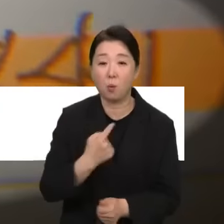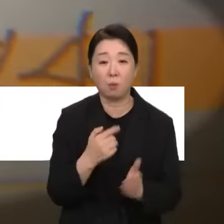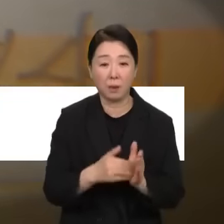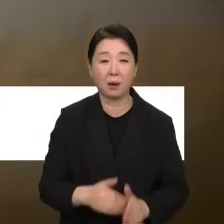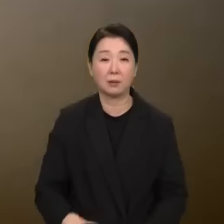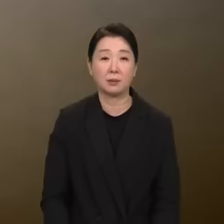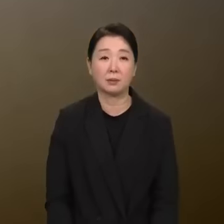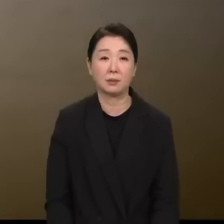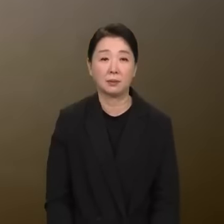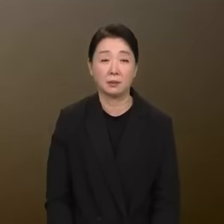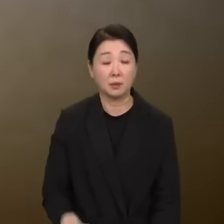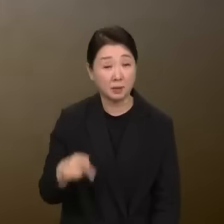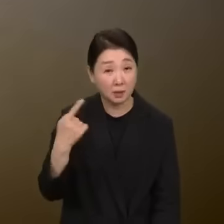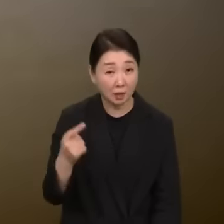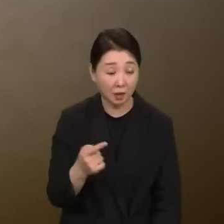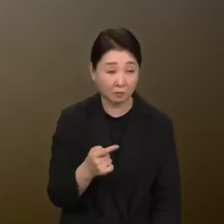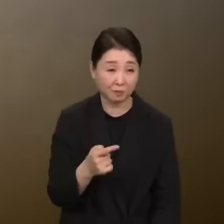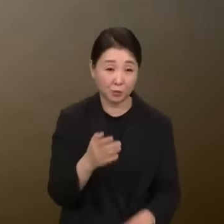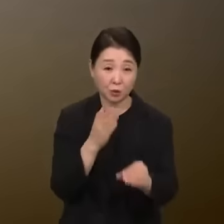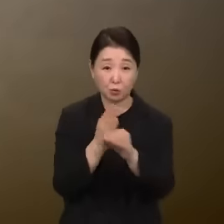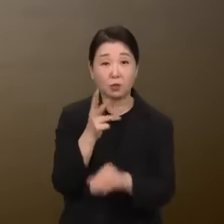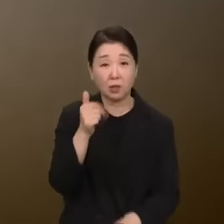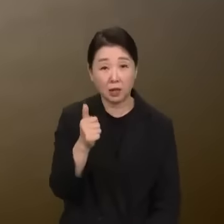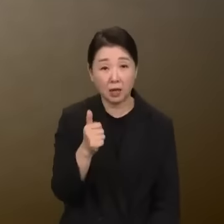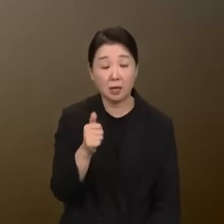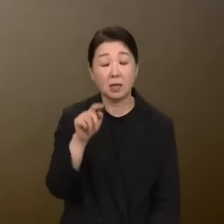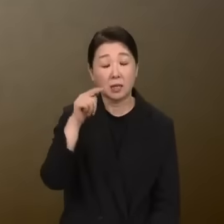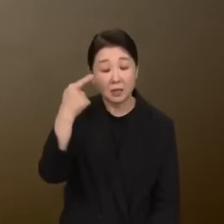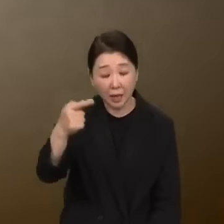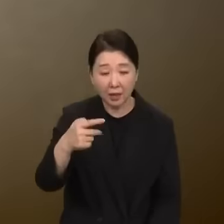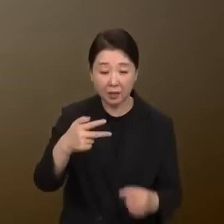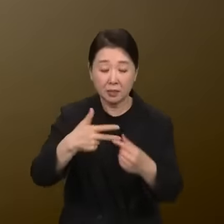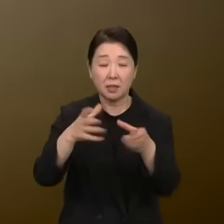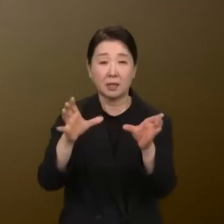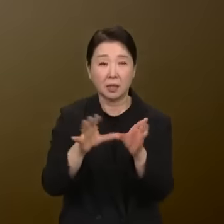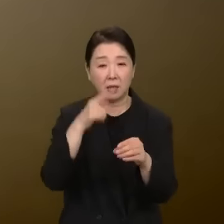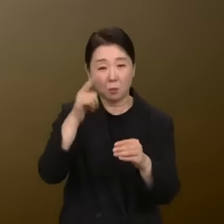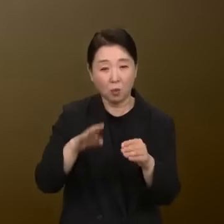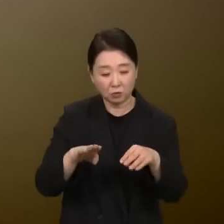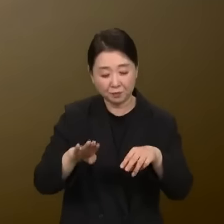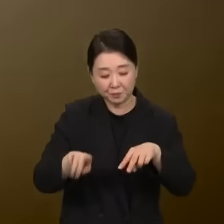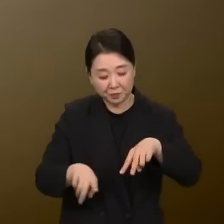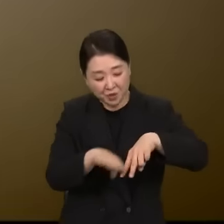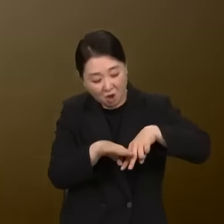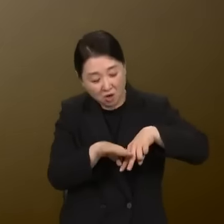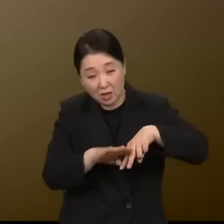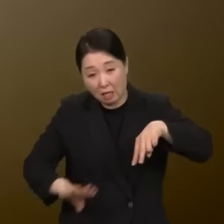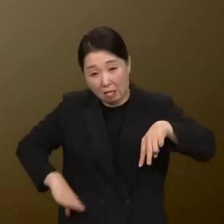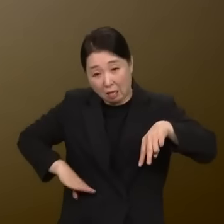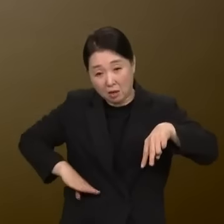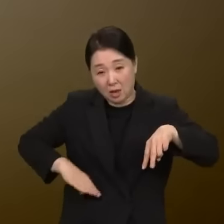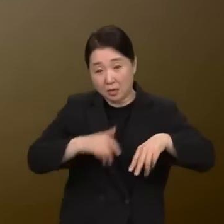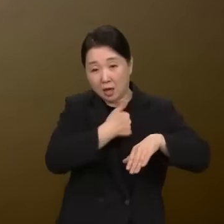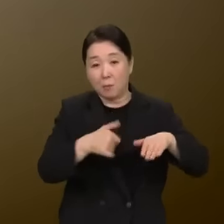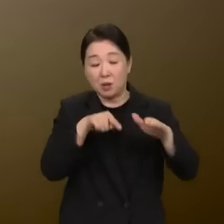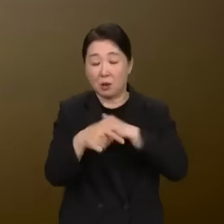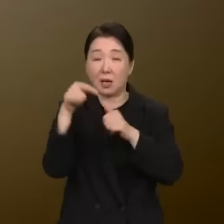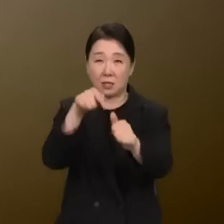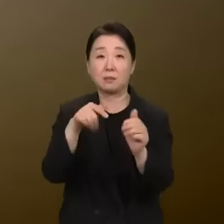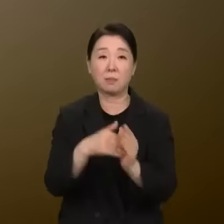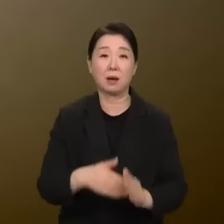진술했습니다. 뒤이어 중대장을 통해 내일 7대대 총원 허리까지 강물에 들어간다라는 지시가 내려왔다고